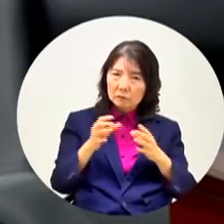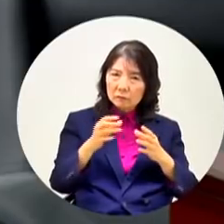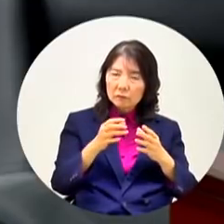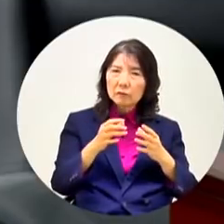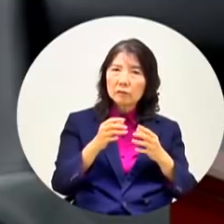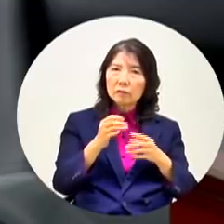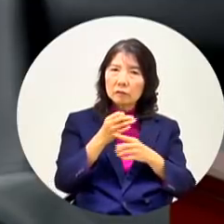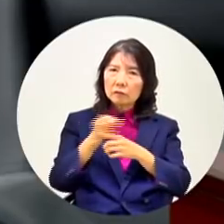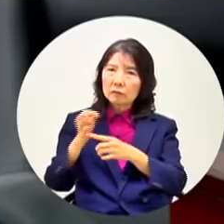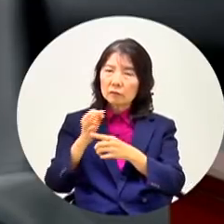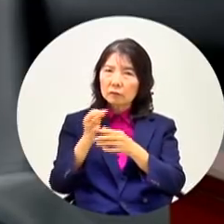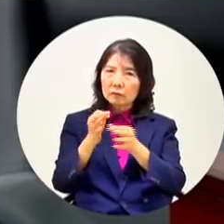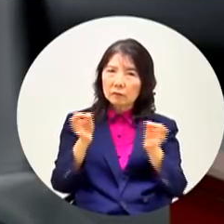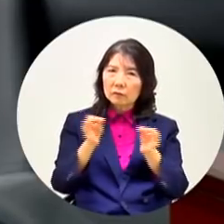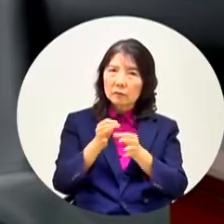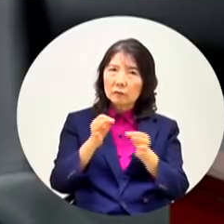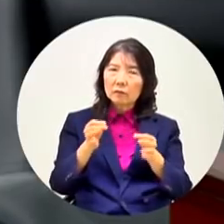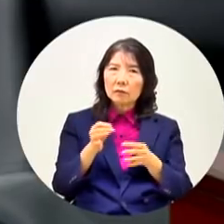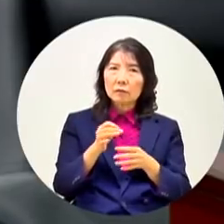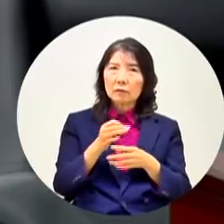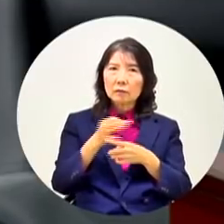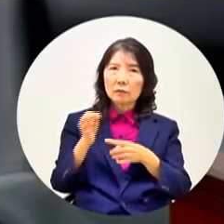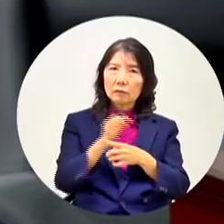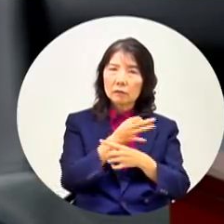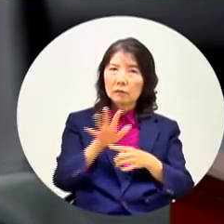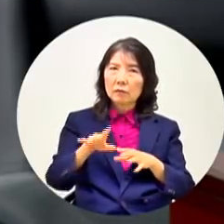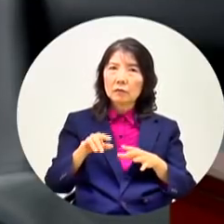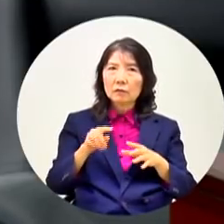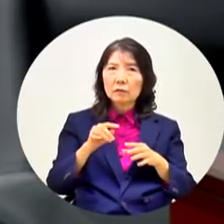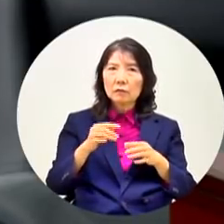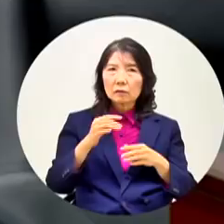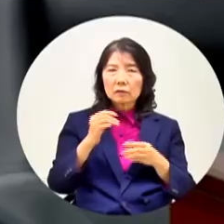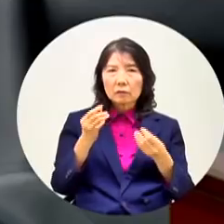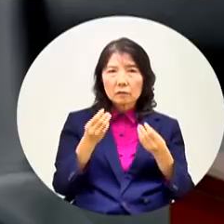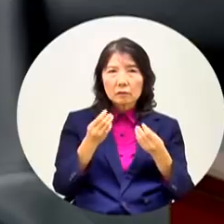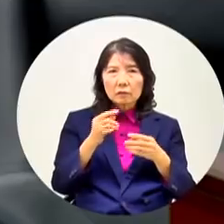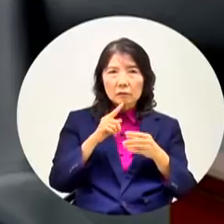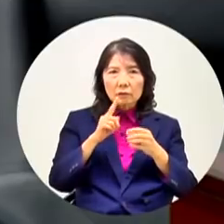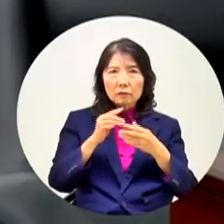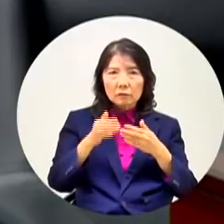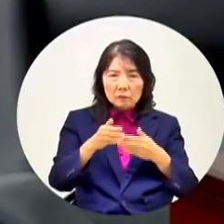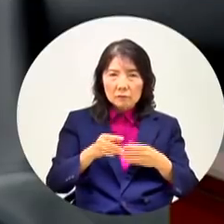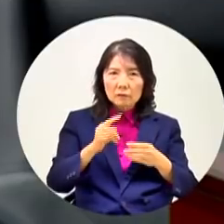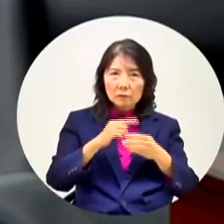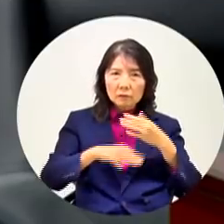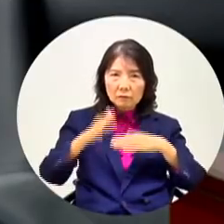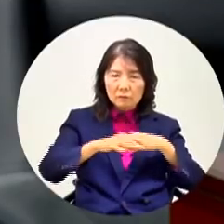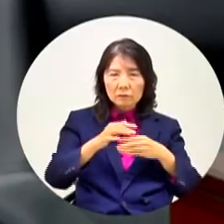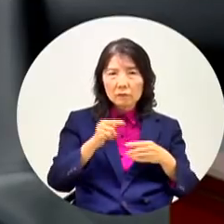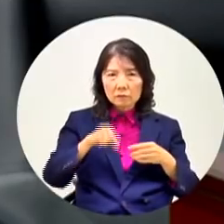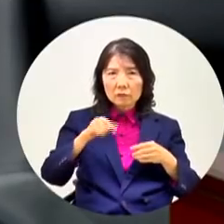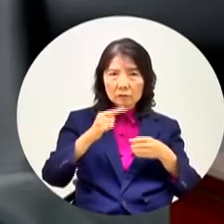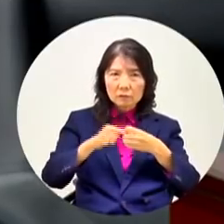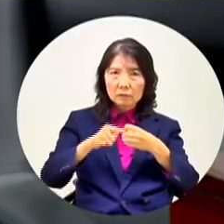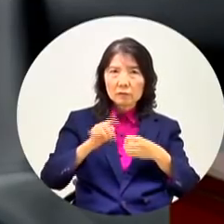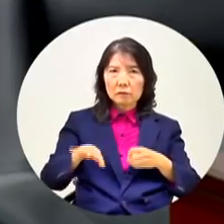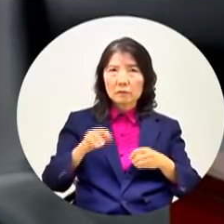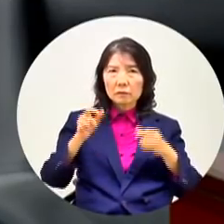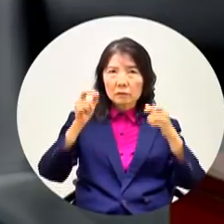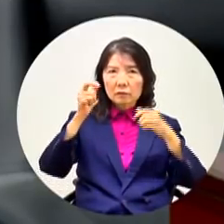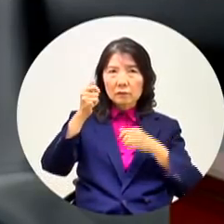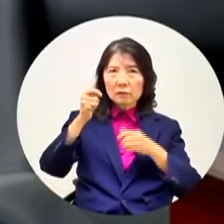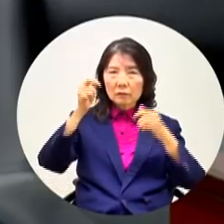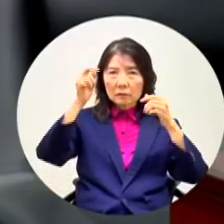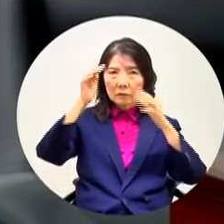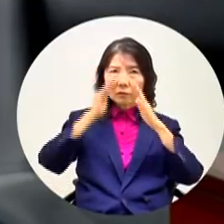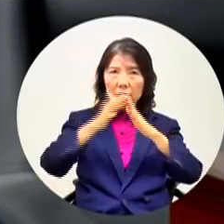怎样？重点是要哪完成？这是咱的目的，好，这是咱的目的啦，吼。而且感谢啊，咱市府团队，